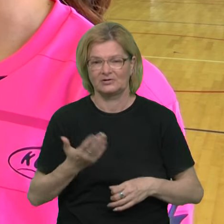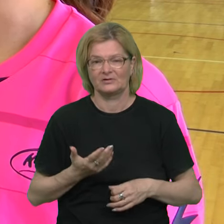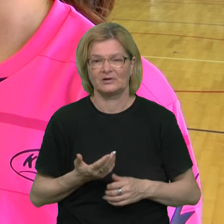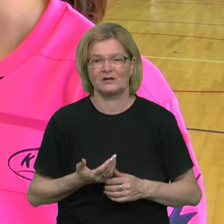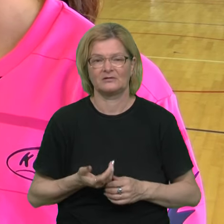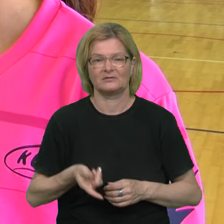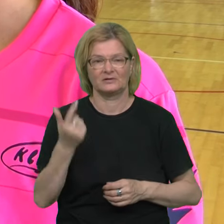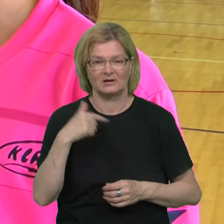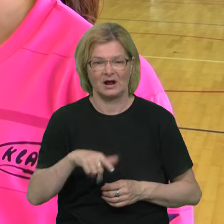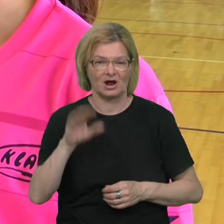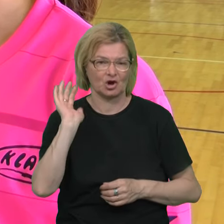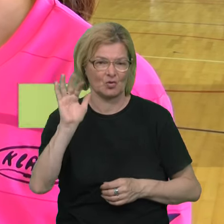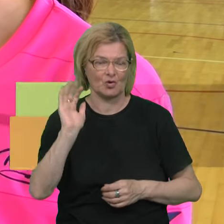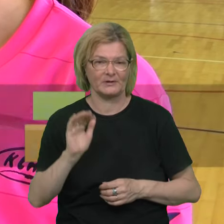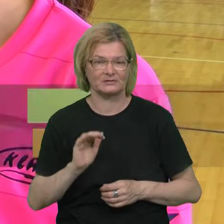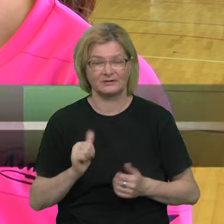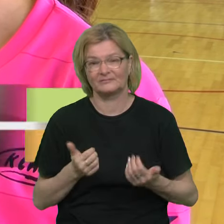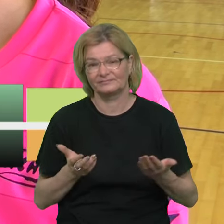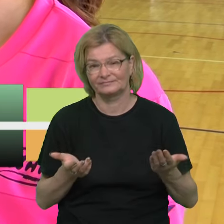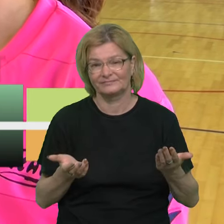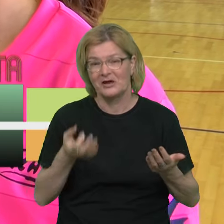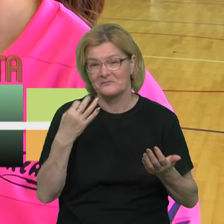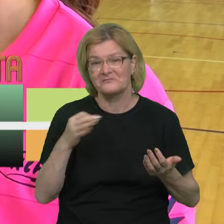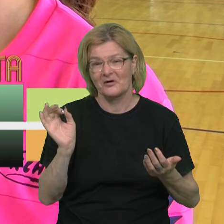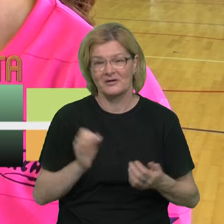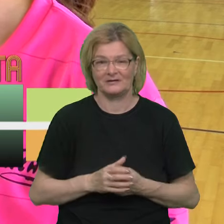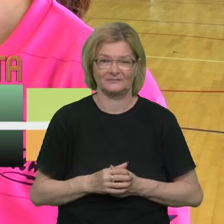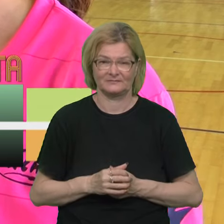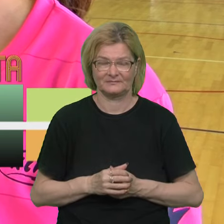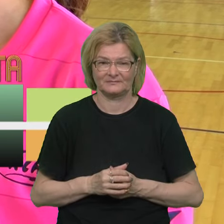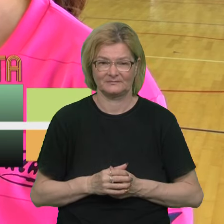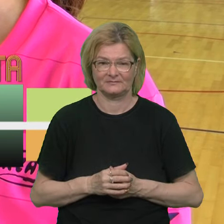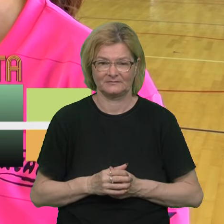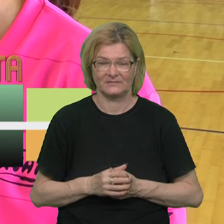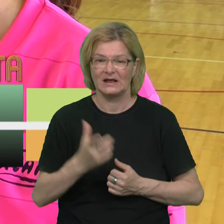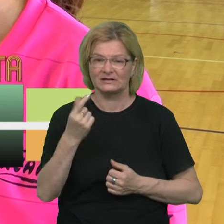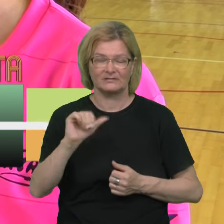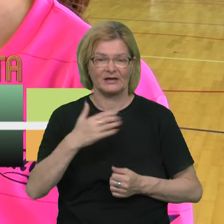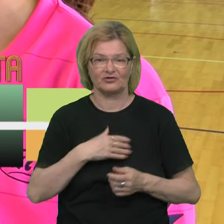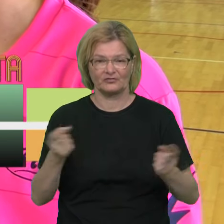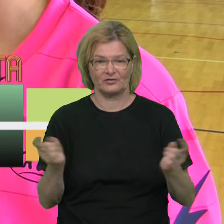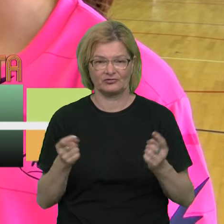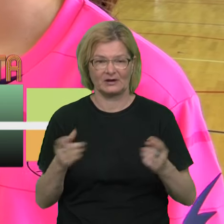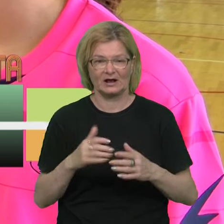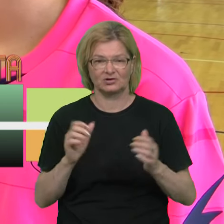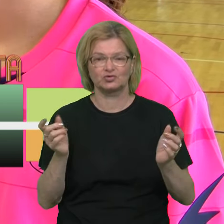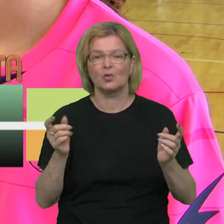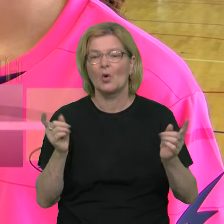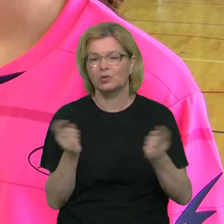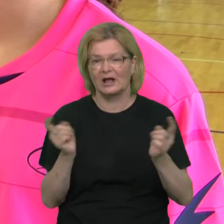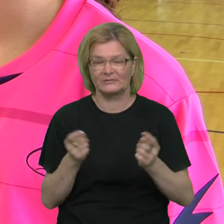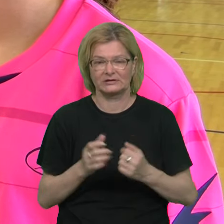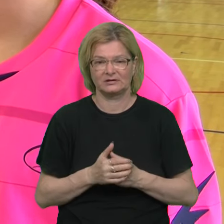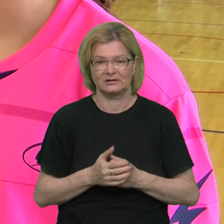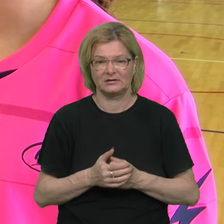da ne kažem šta, a u rukometu je ono bolje. S kim najviše voliš igrati kad